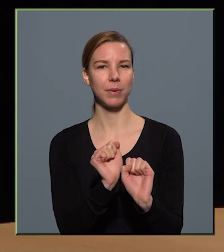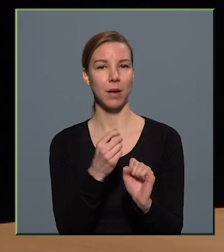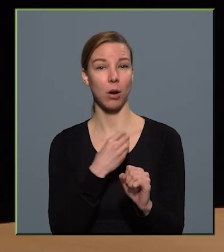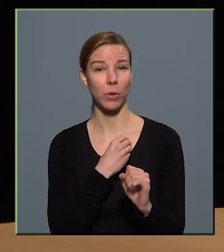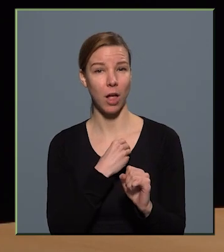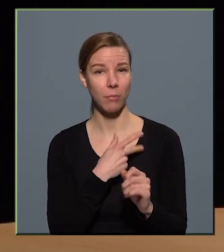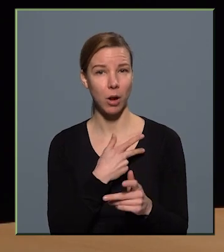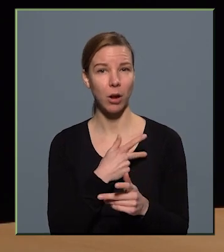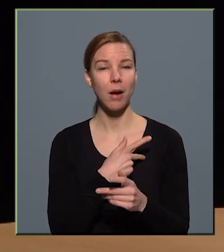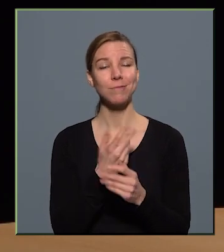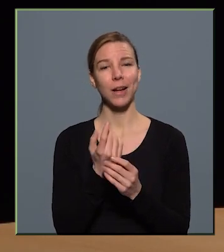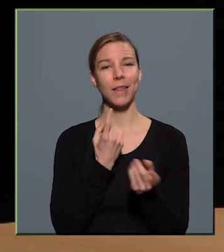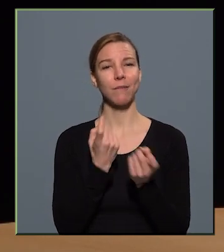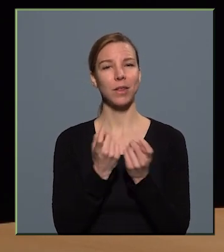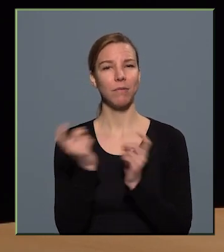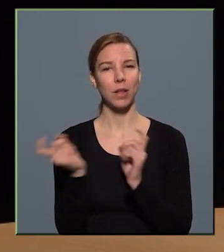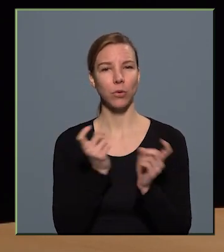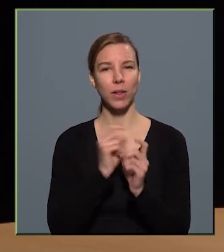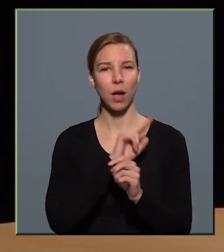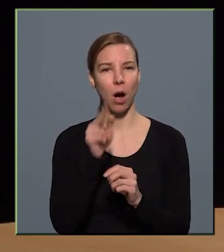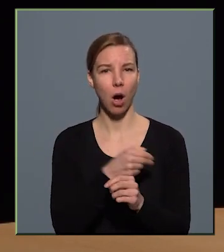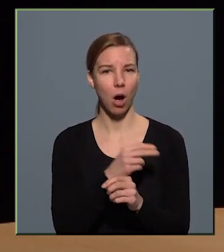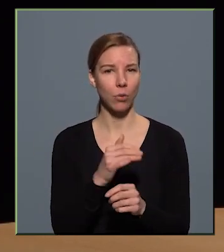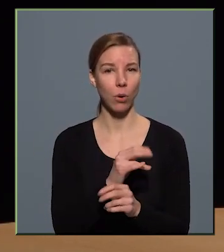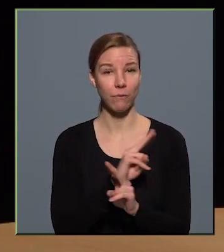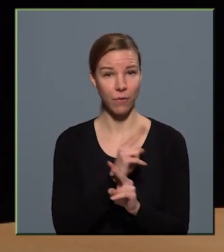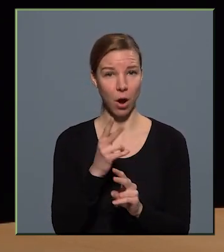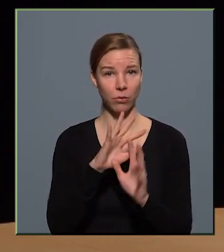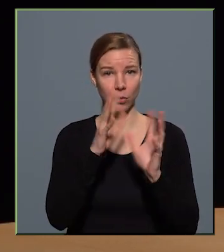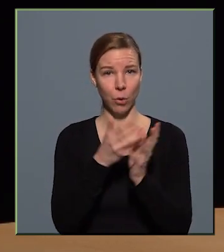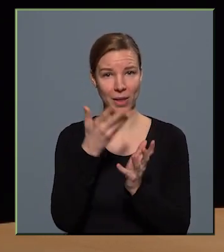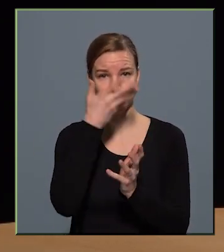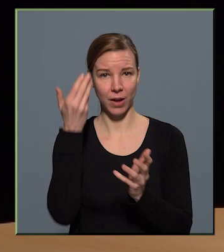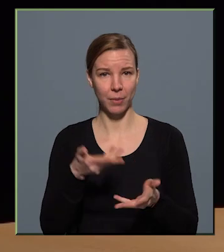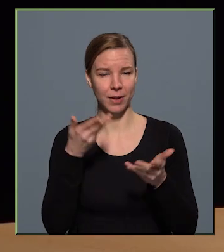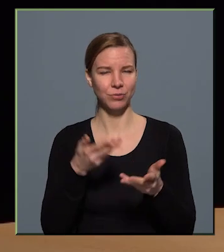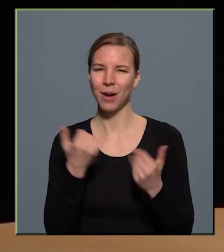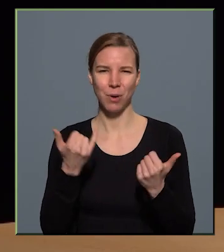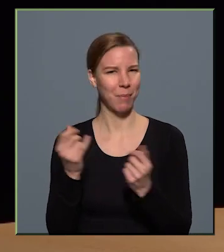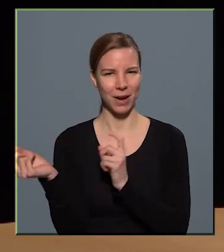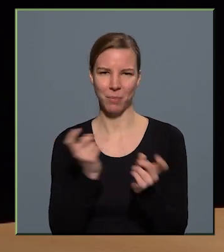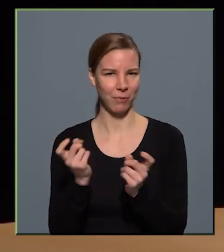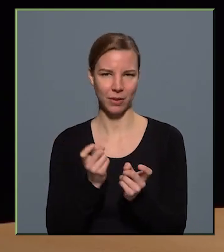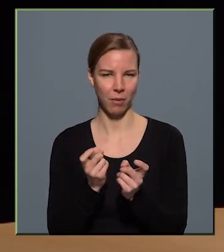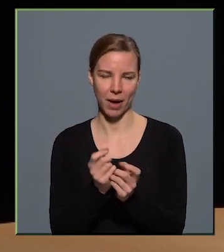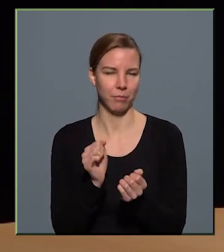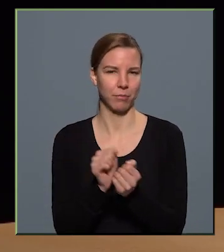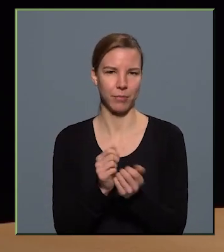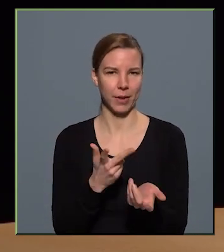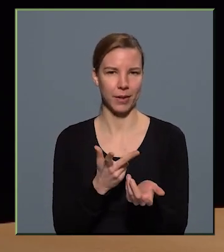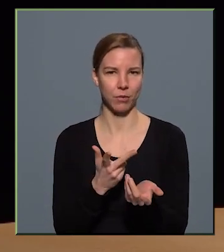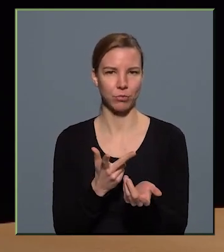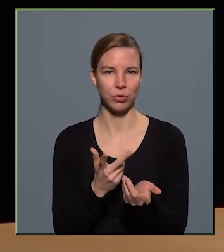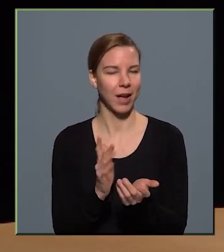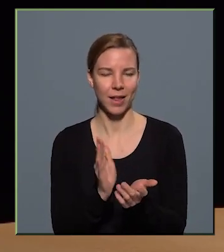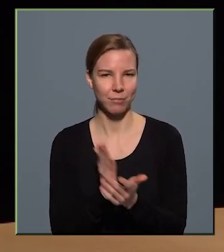vita arról, hogy van-e globális felmelegedés, ami szerintem ma már nem vita. Tehát ez szerintem nem érdemes ezen vitatkozni. Legalábbis én azt gondolom, hogy ez nem